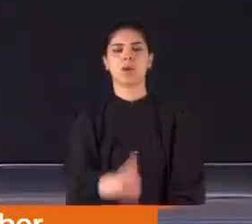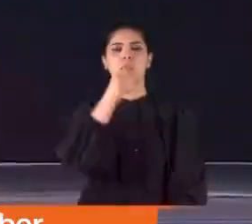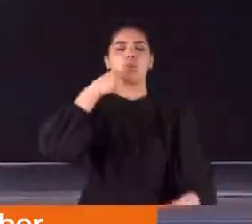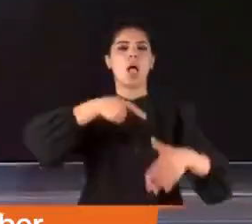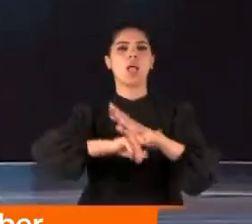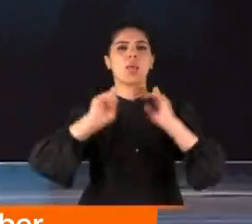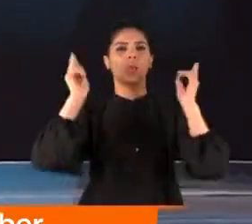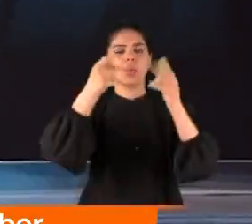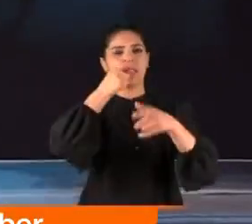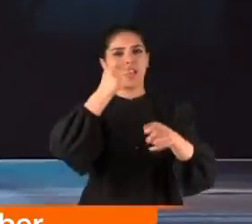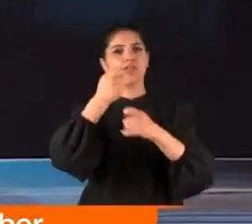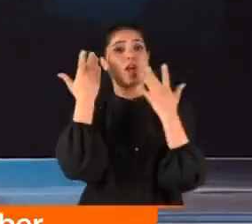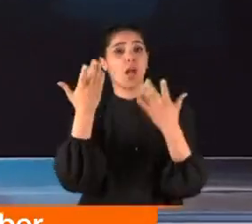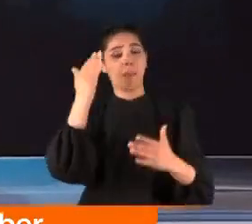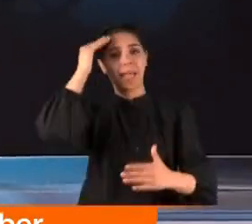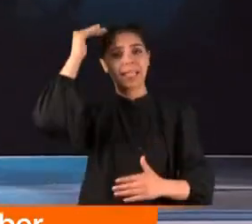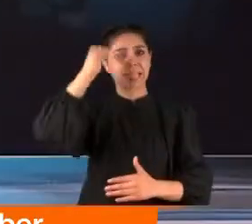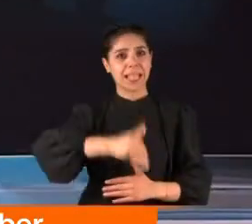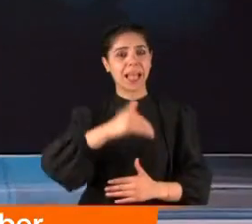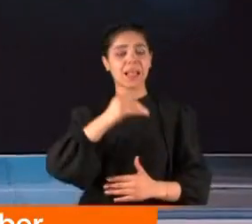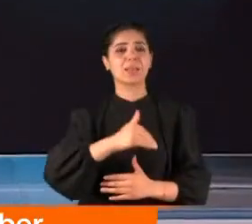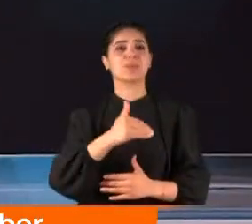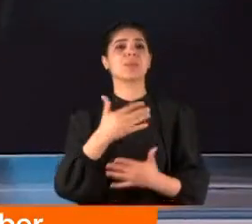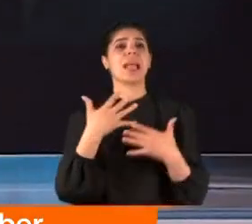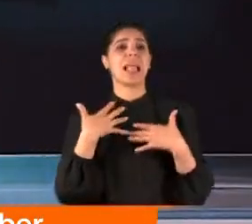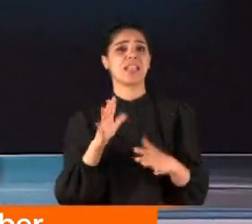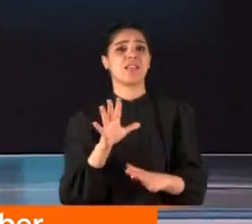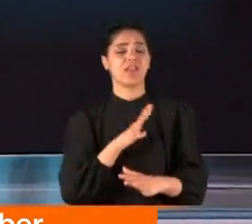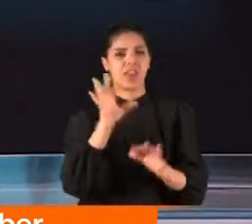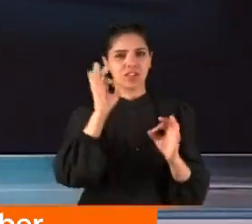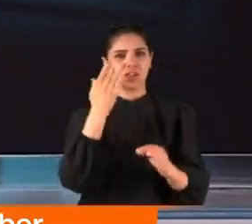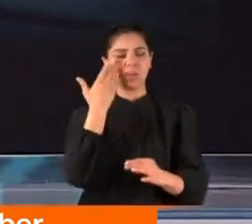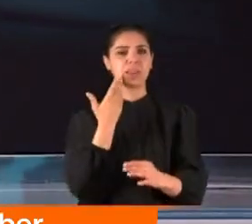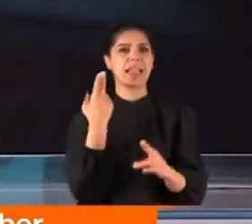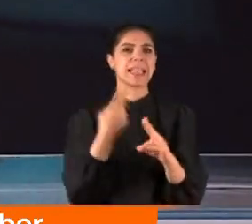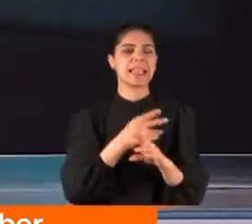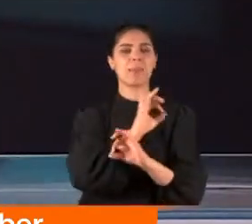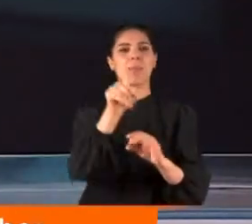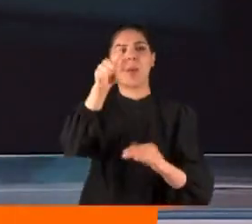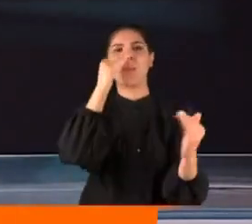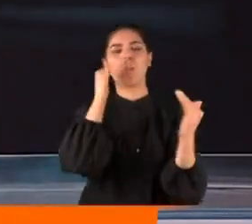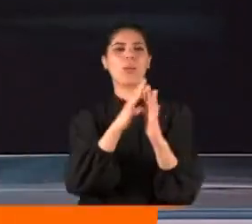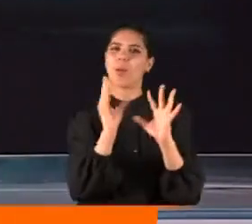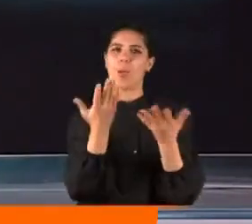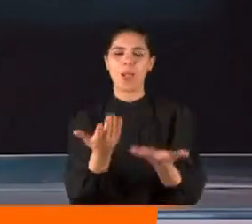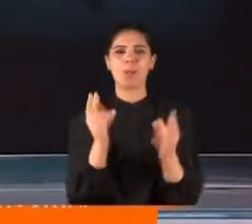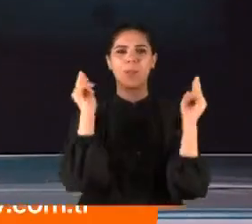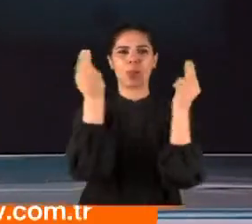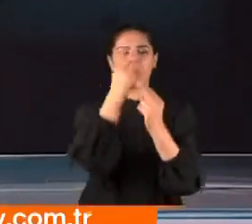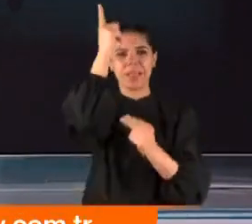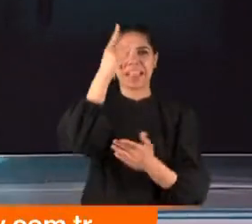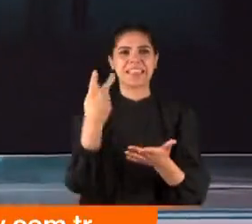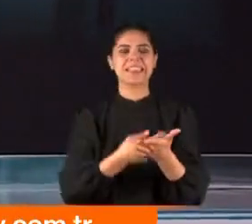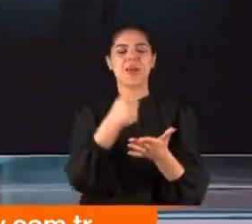Su altı dünyası ilginizi çekiyor ama dalış yapmakta da endişe ediyorsanız şimdi izleyeceğiniz deneyim tam size göre olabilir. Dünyanın ilk